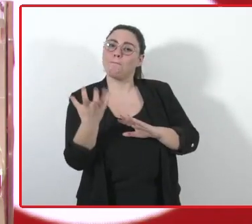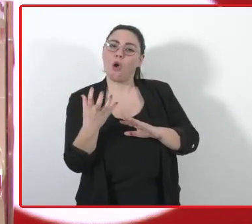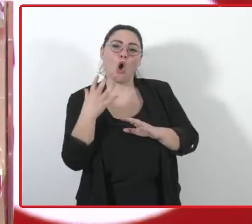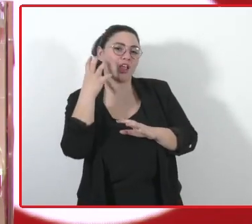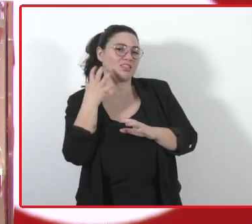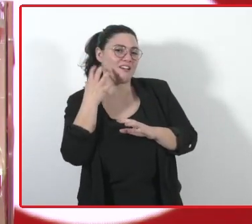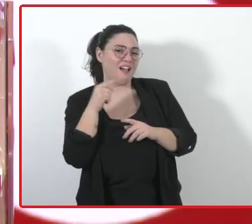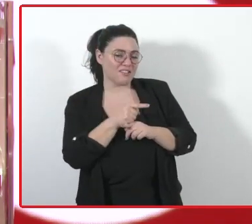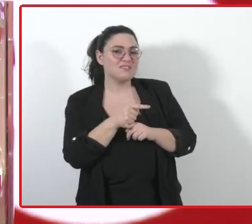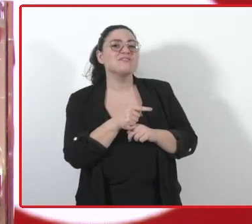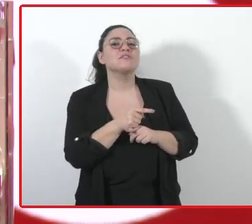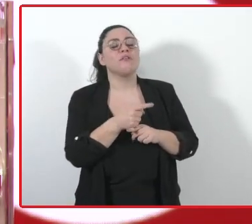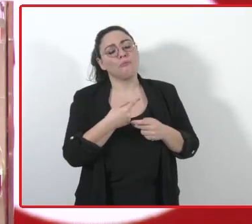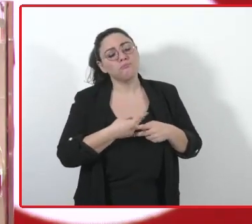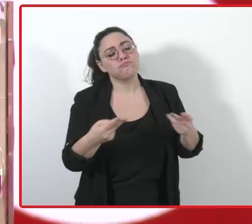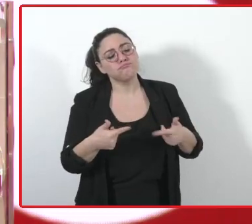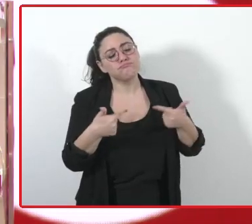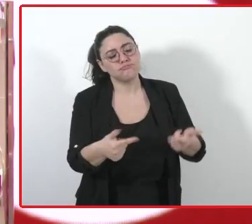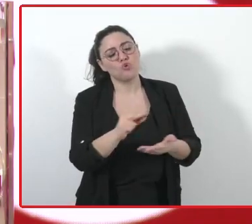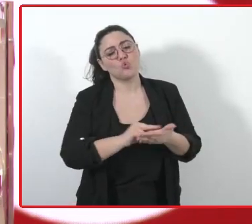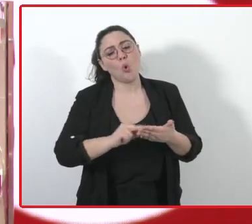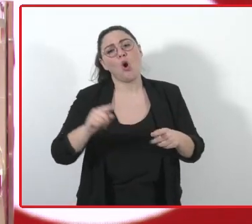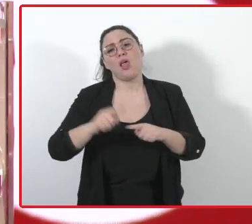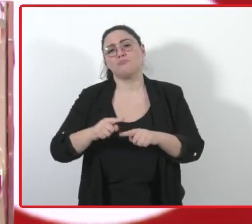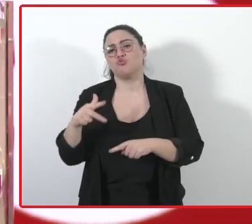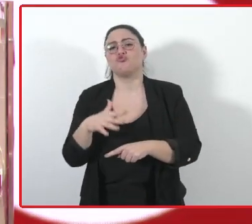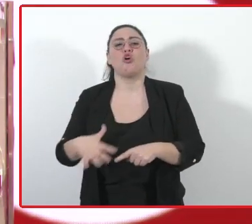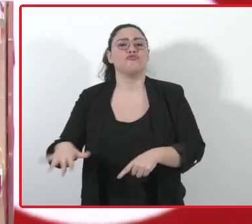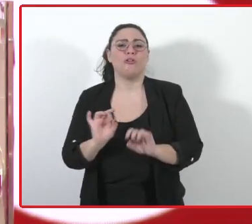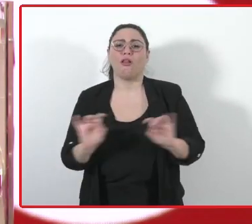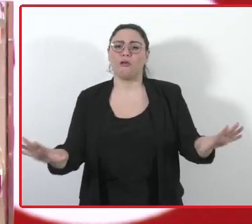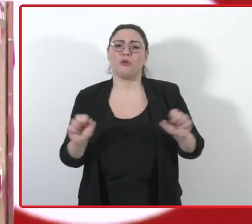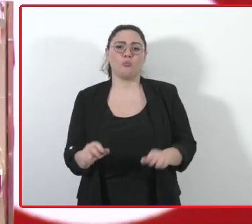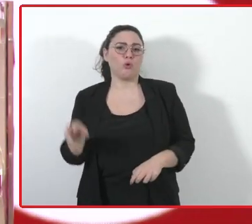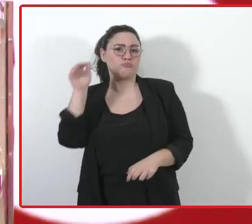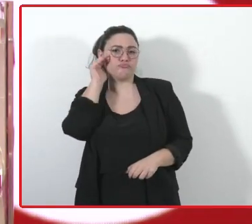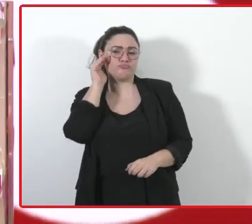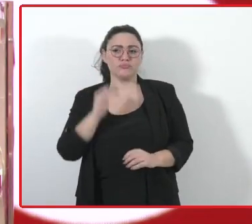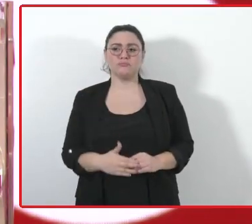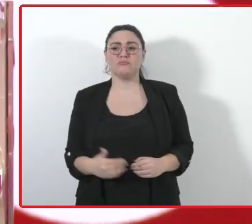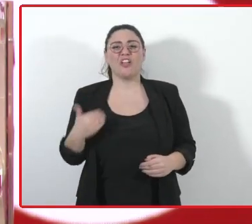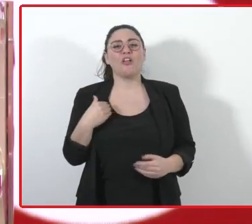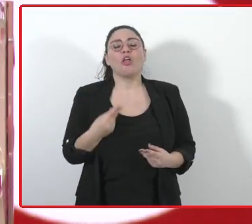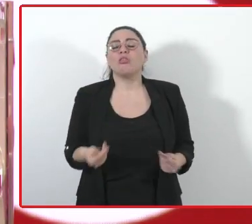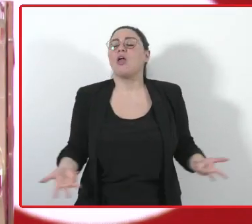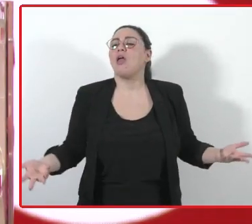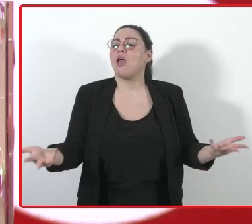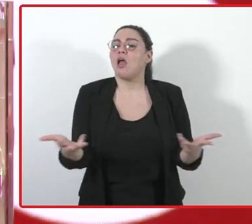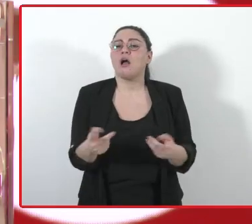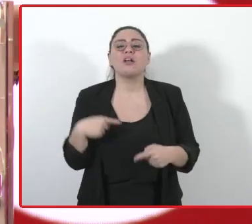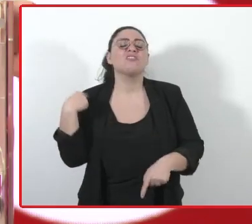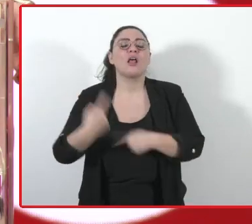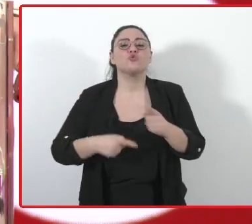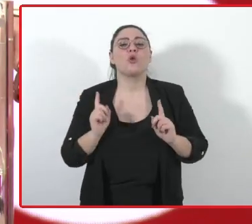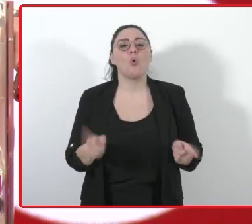scuole io vengo da una terra dove i valori dell'antifascismo dell'accoglienza della solidarietà della